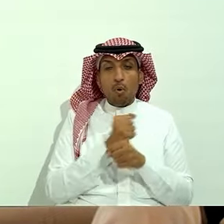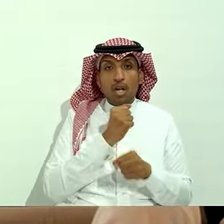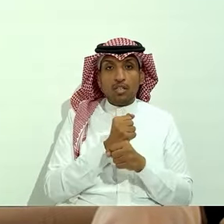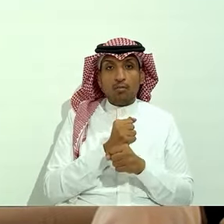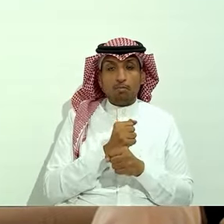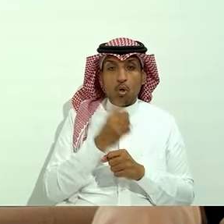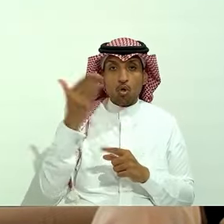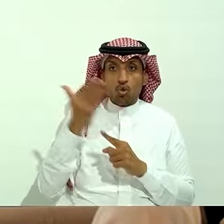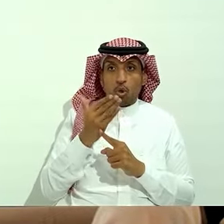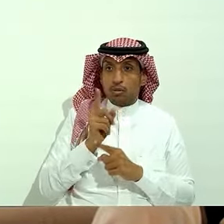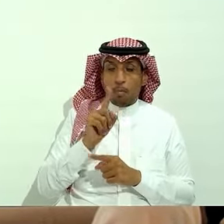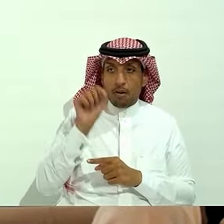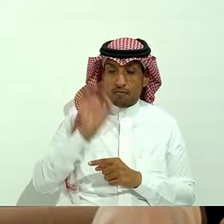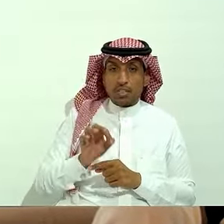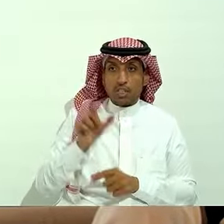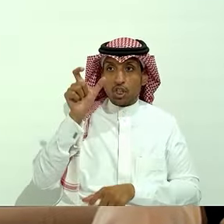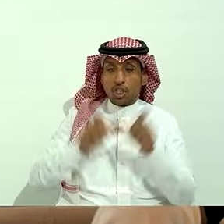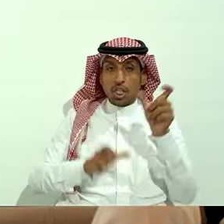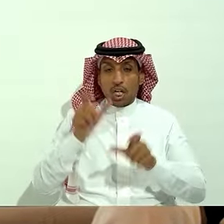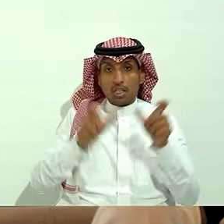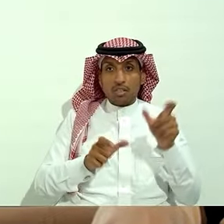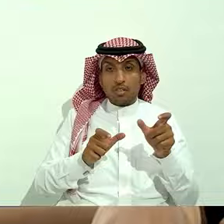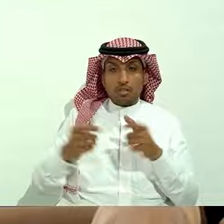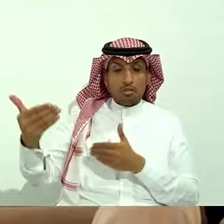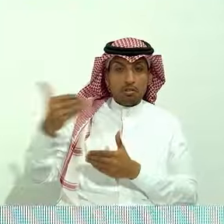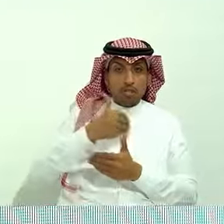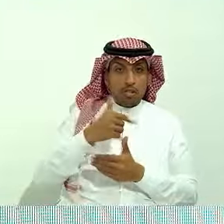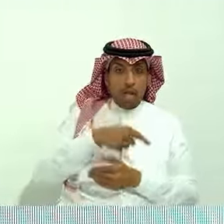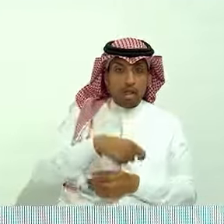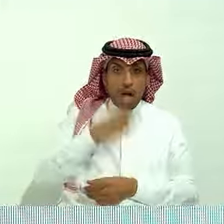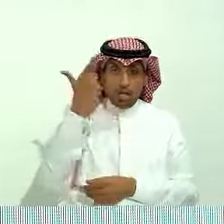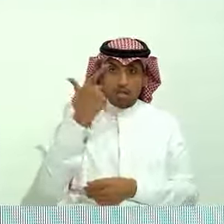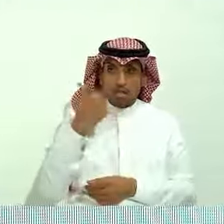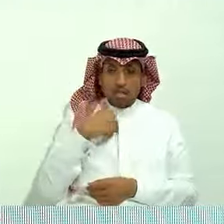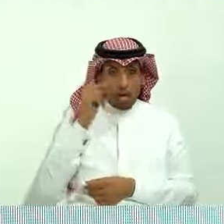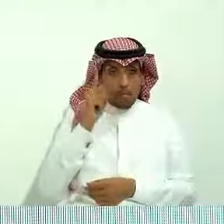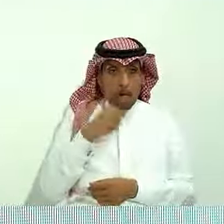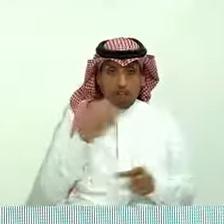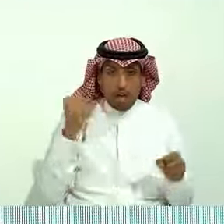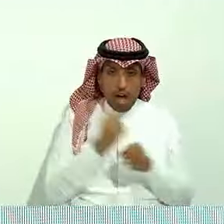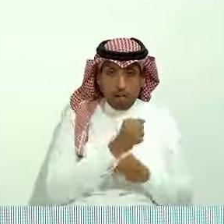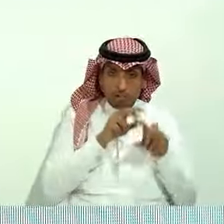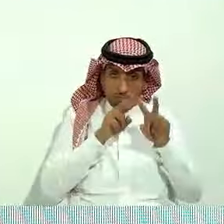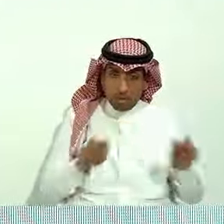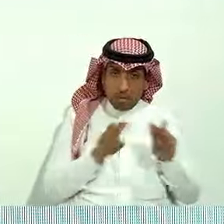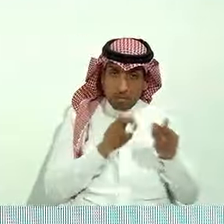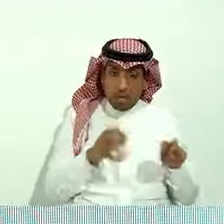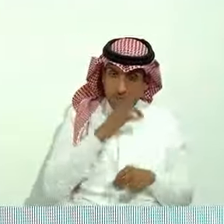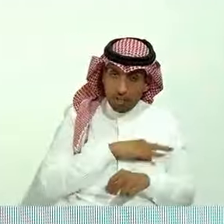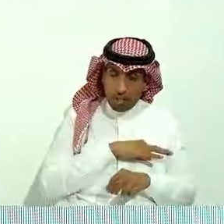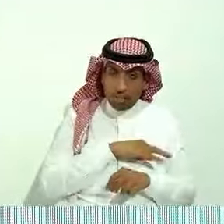جايين لحد عندنا صح كنز صح ما نعرف ننقب فيه ونطلع منه